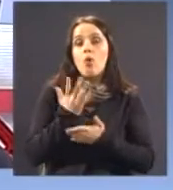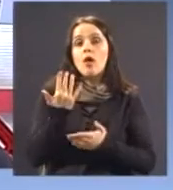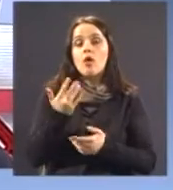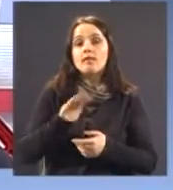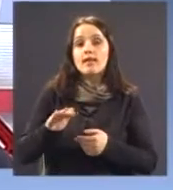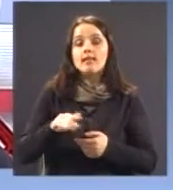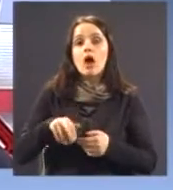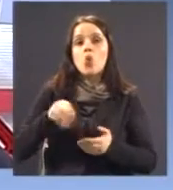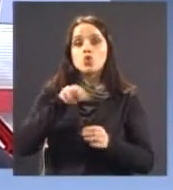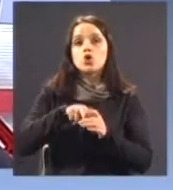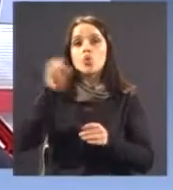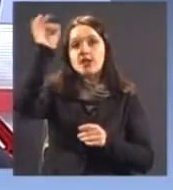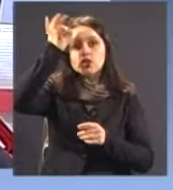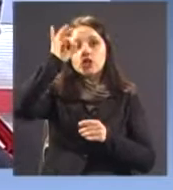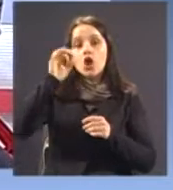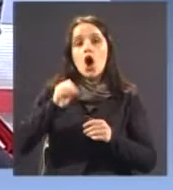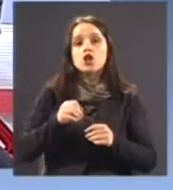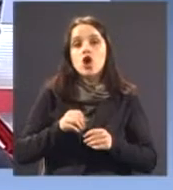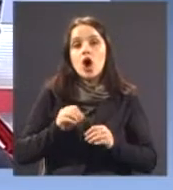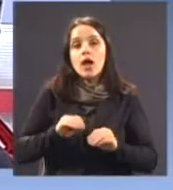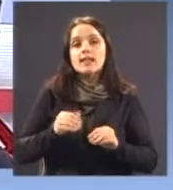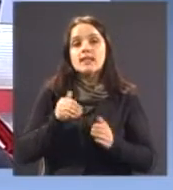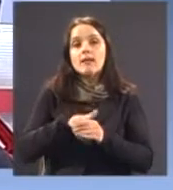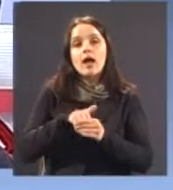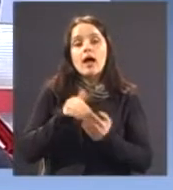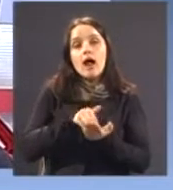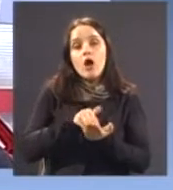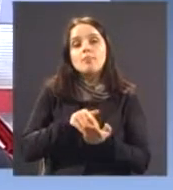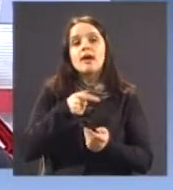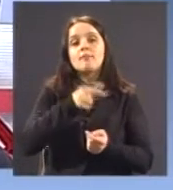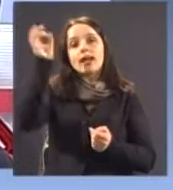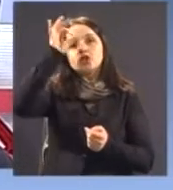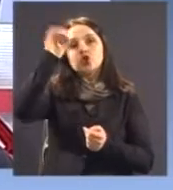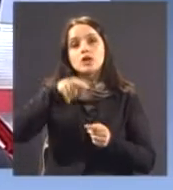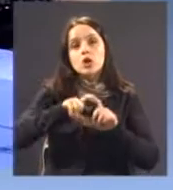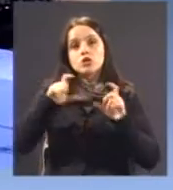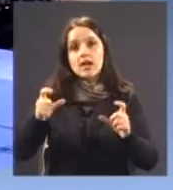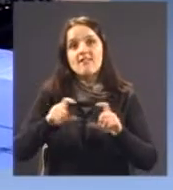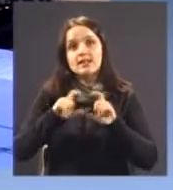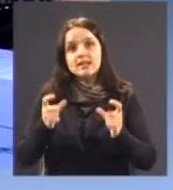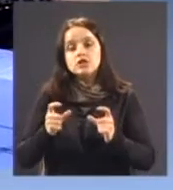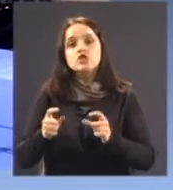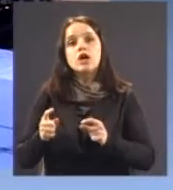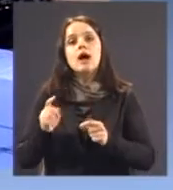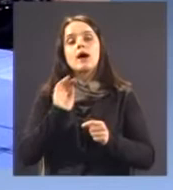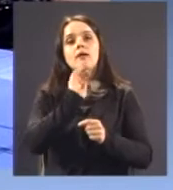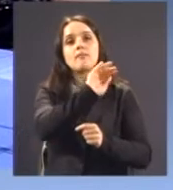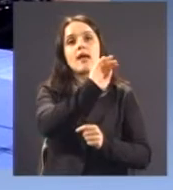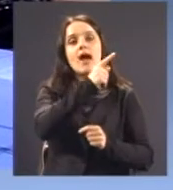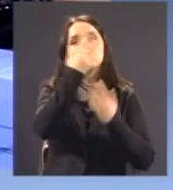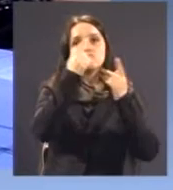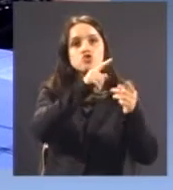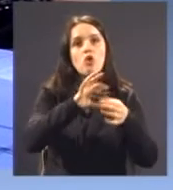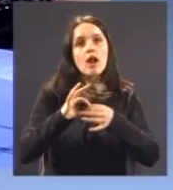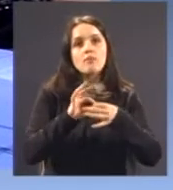trebala predškolska ustanova napraviti tu konekciju sa školom i odvesti djecu tamo,